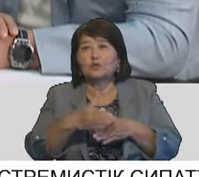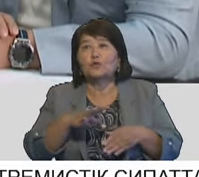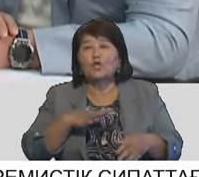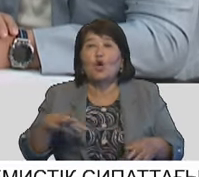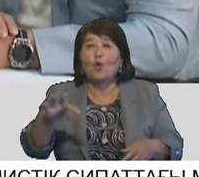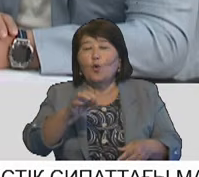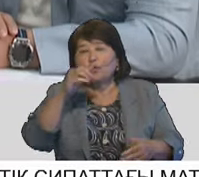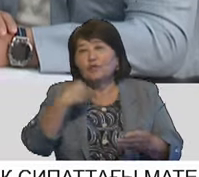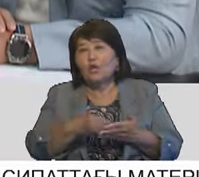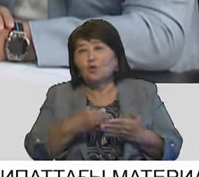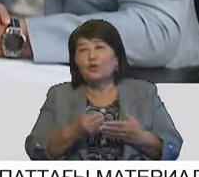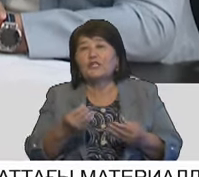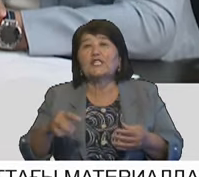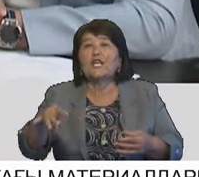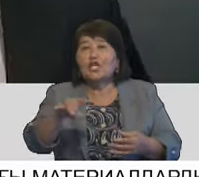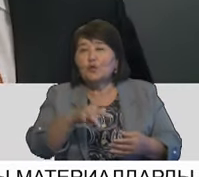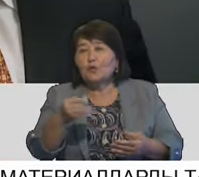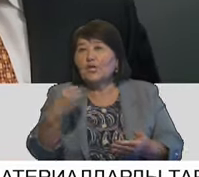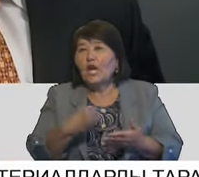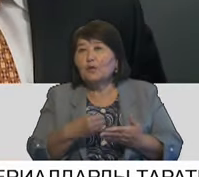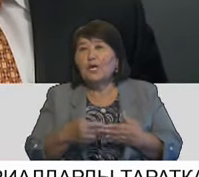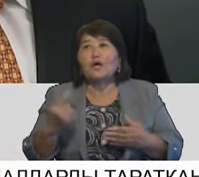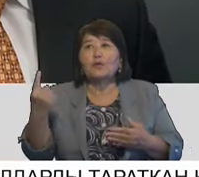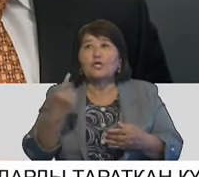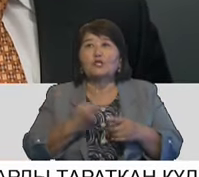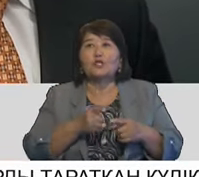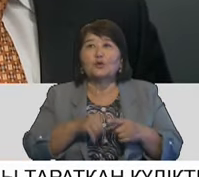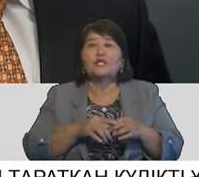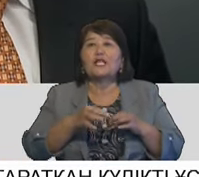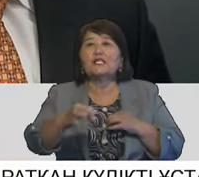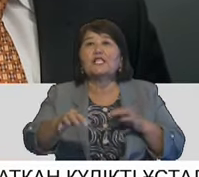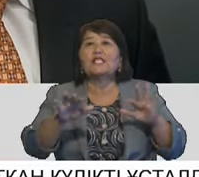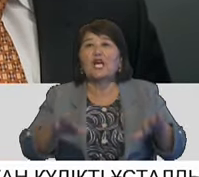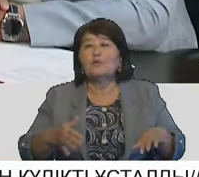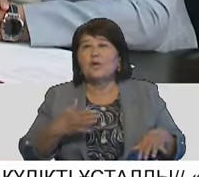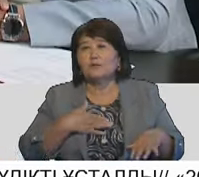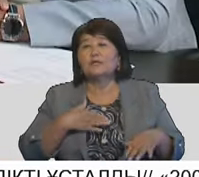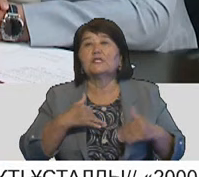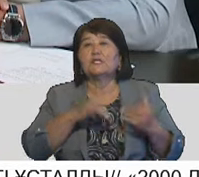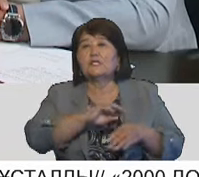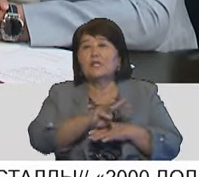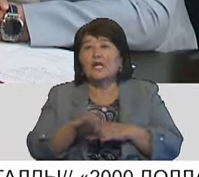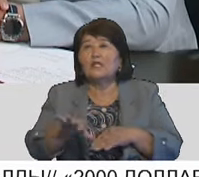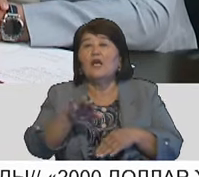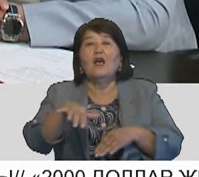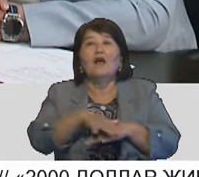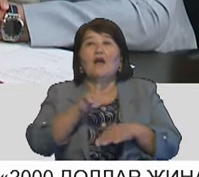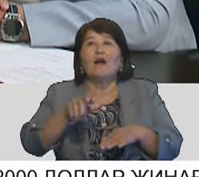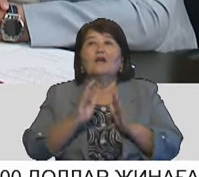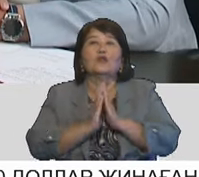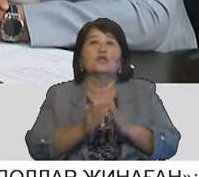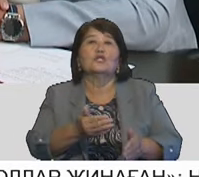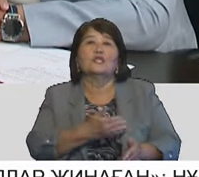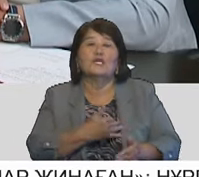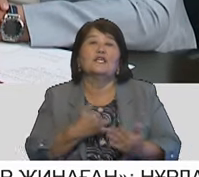Облыстық бюджеттен, республикалық бюджеттен. Бірінші осы шет аймақтар бізде қамтылып жатыр. Халықтың ұсыныс тілегіне